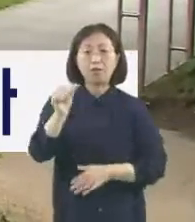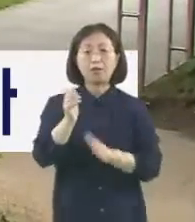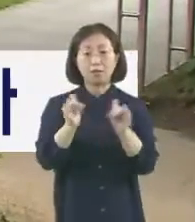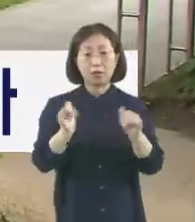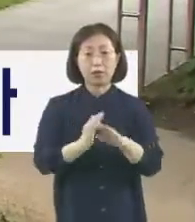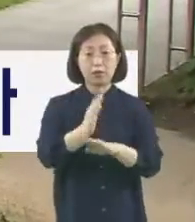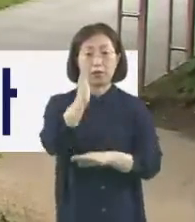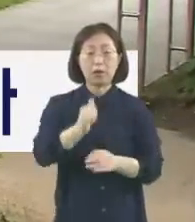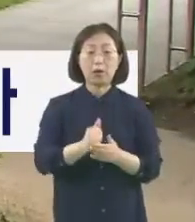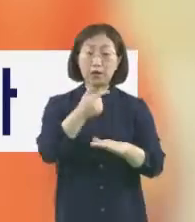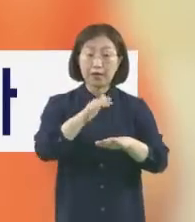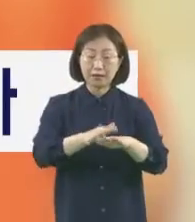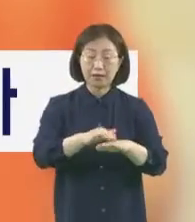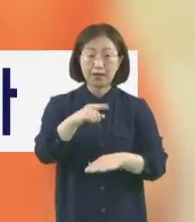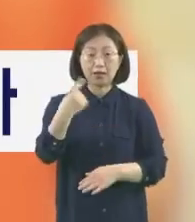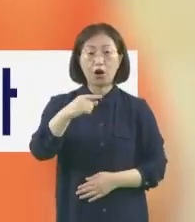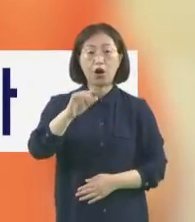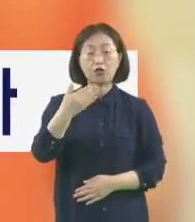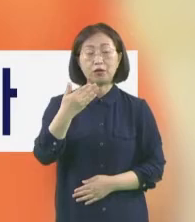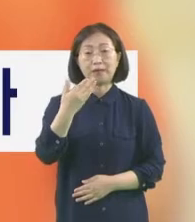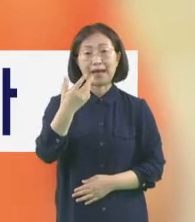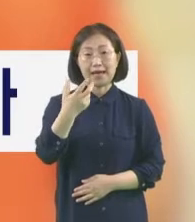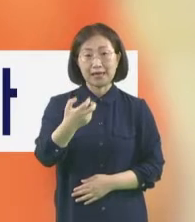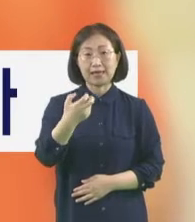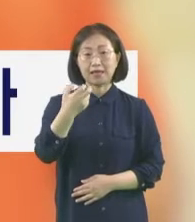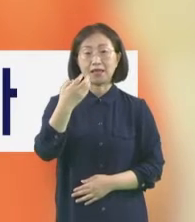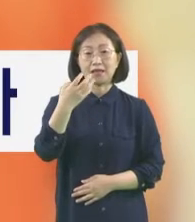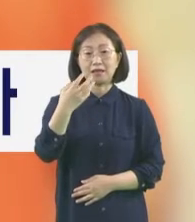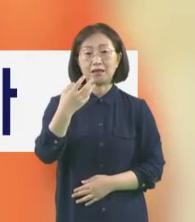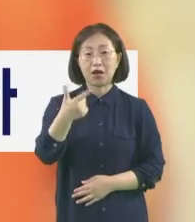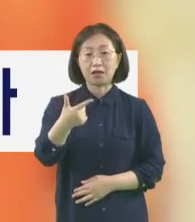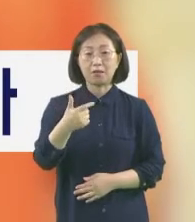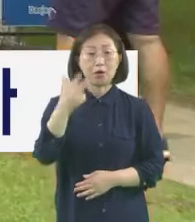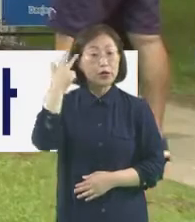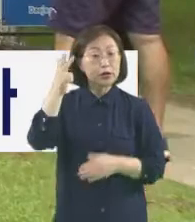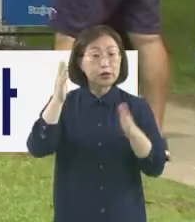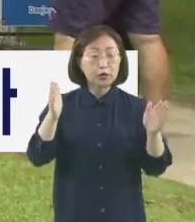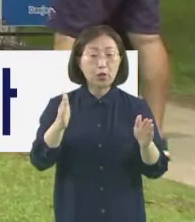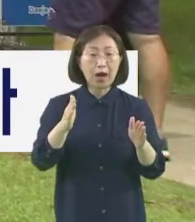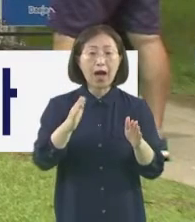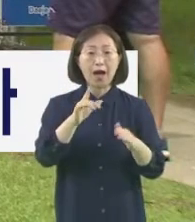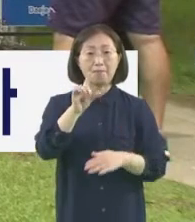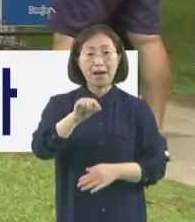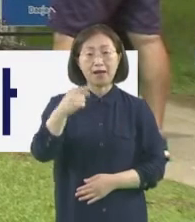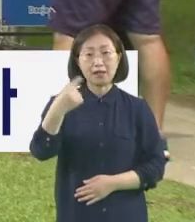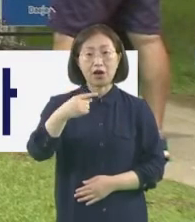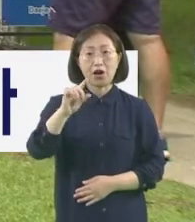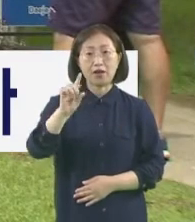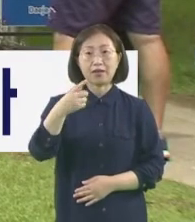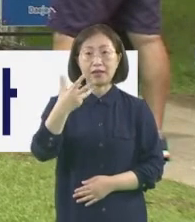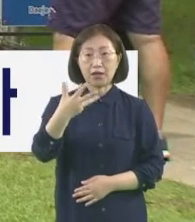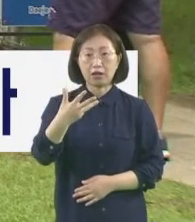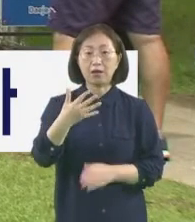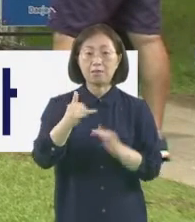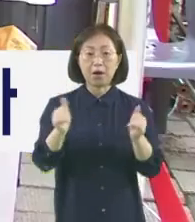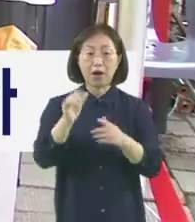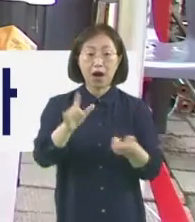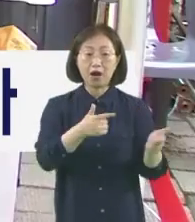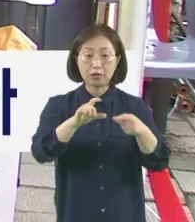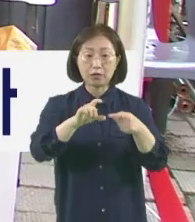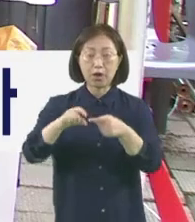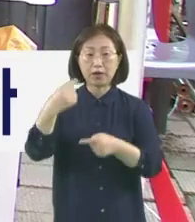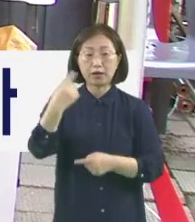있습니다. 대전에선 1,976명으로 최근 일주일간 11,788명, 하루